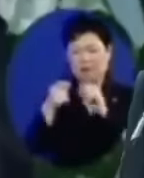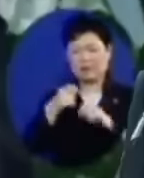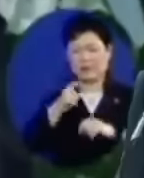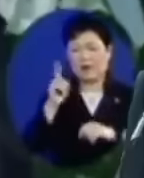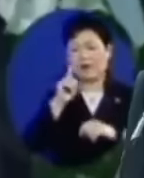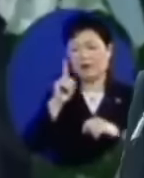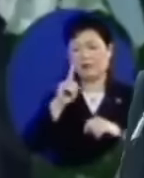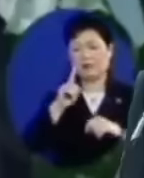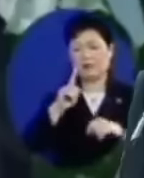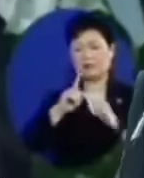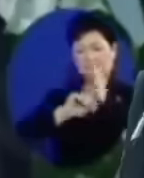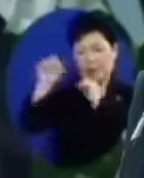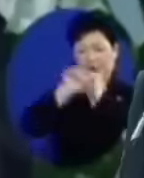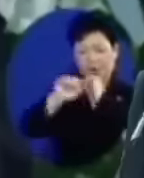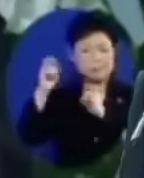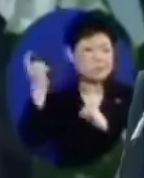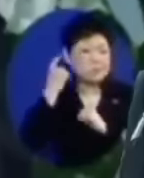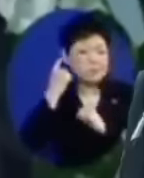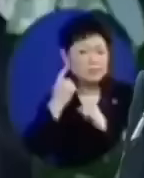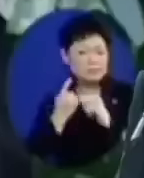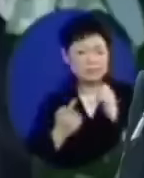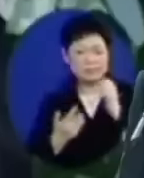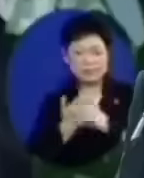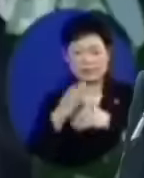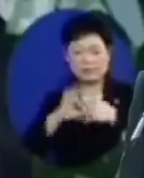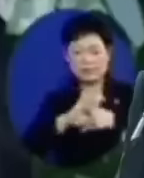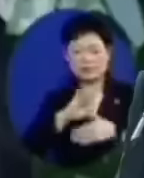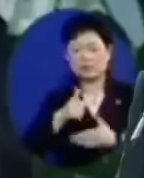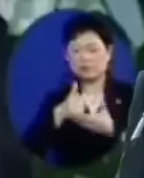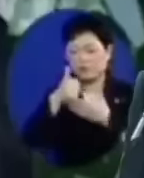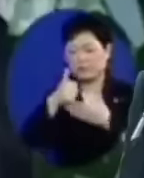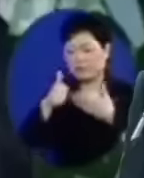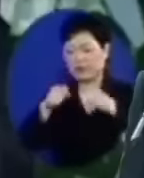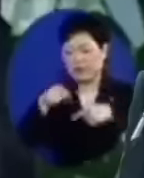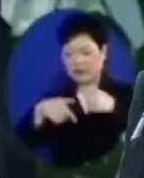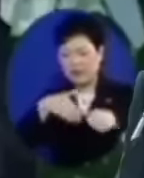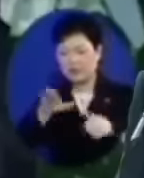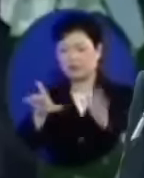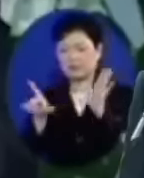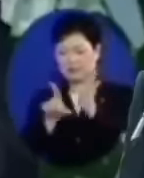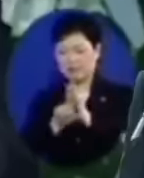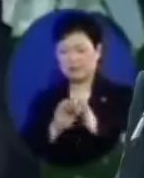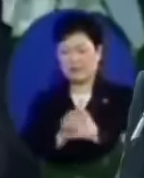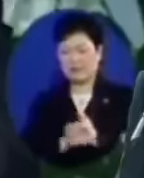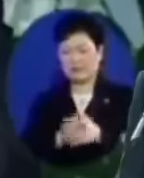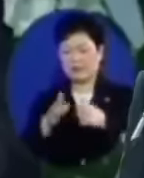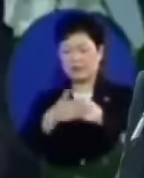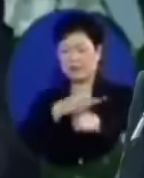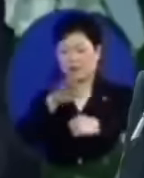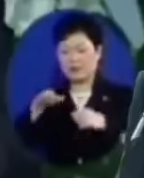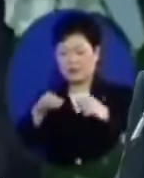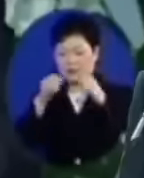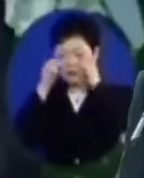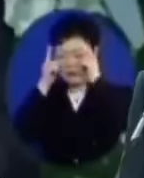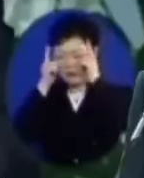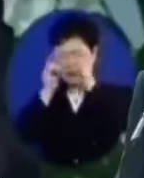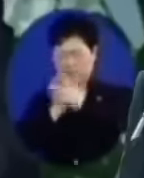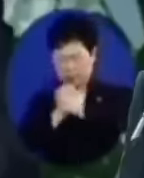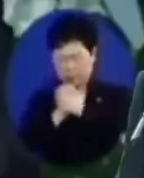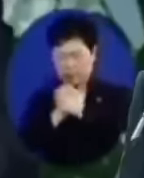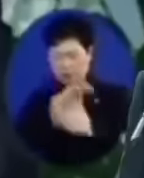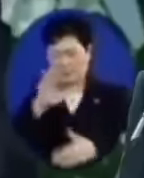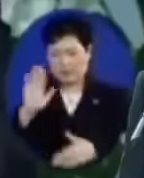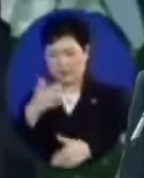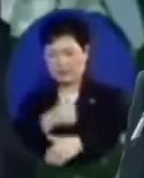순간에도 나팔 소리가 나면 우리는 주님에게로 나아갈 줄을 믿고 있는 것입니다. 그러므로 우리는 깨어서 기도하는 우리들이